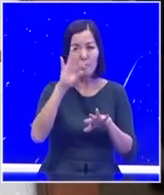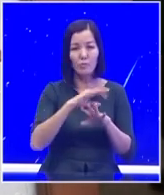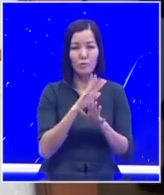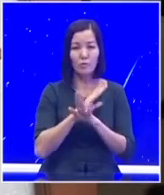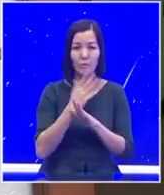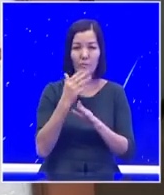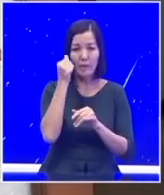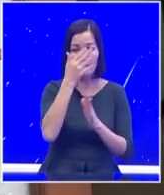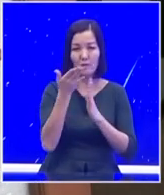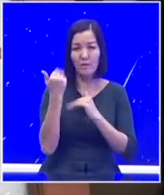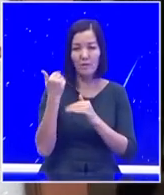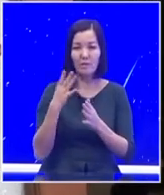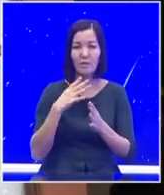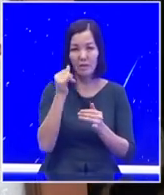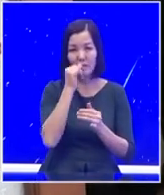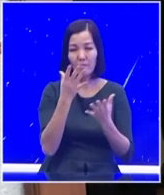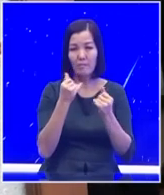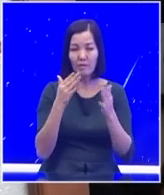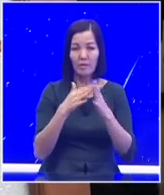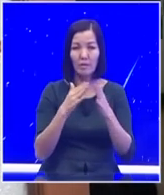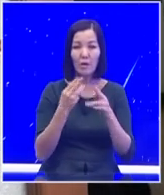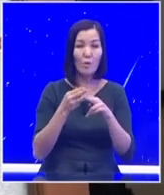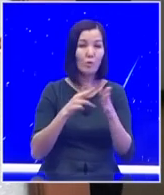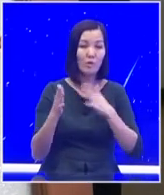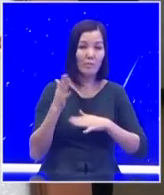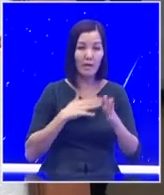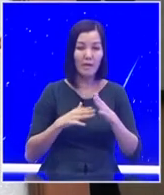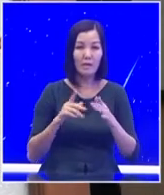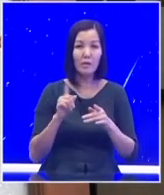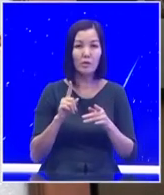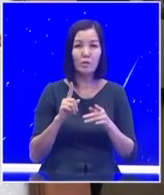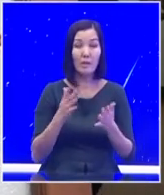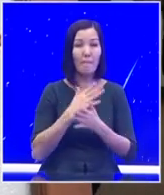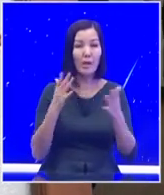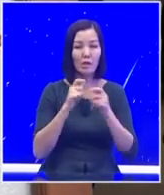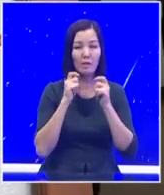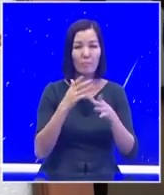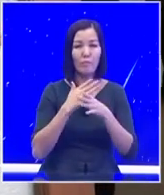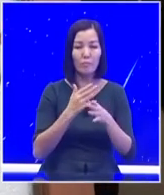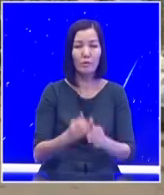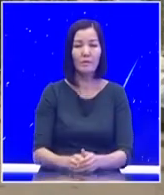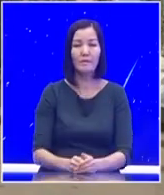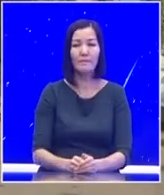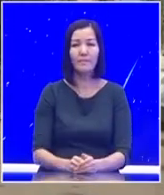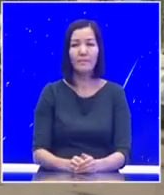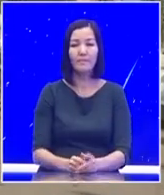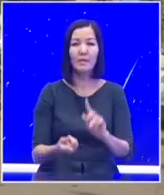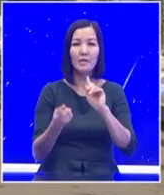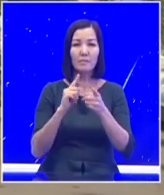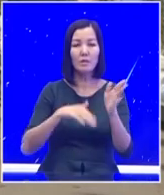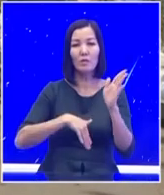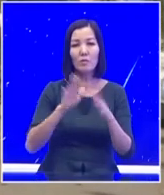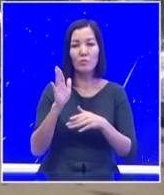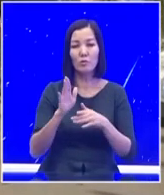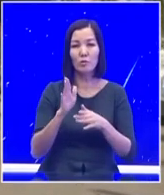возможности не было приобрести жилье. Поэтому я очень благодарна, что мне, для меня это очень большая помощь. Изменения в лучшую